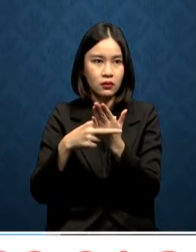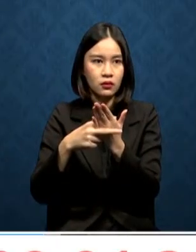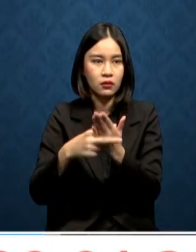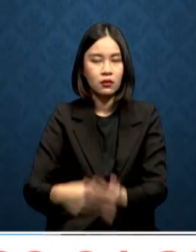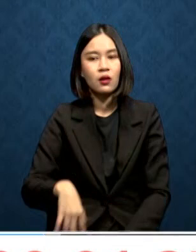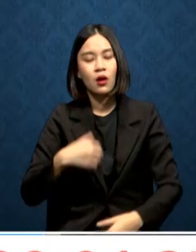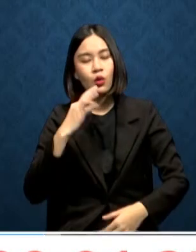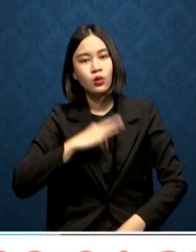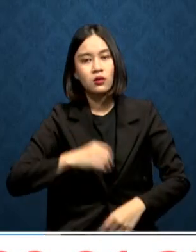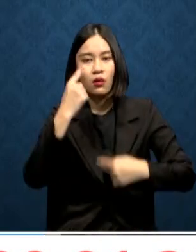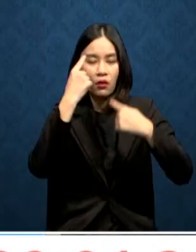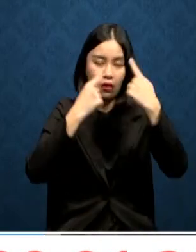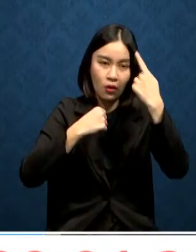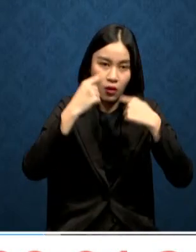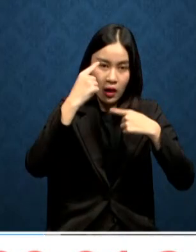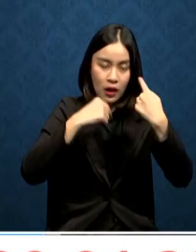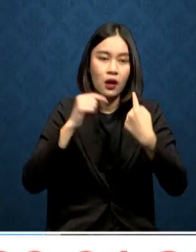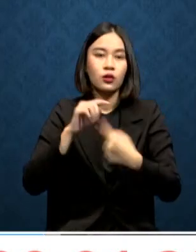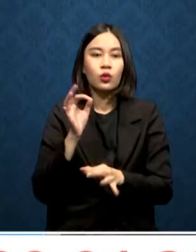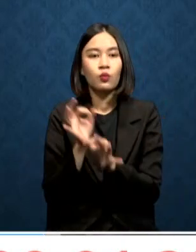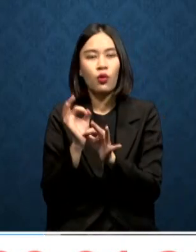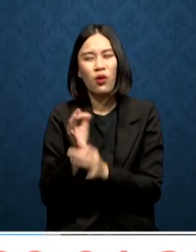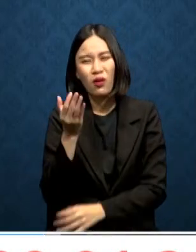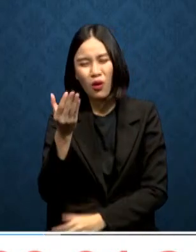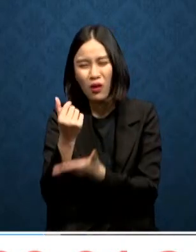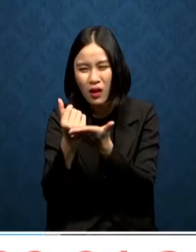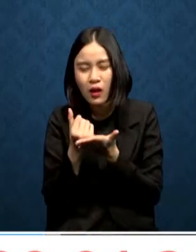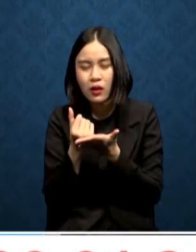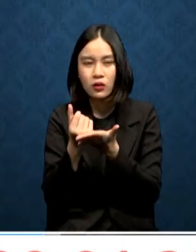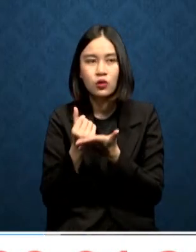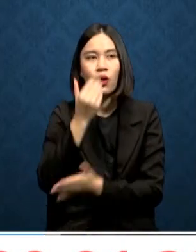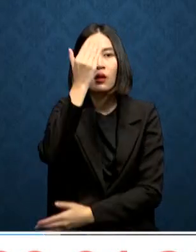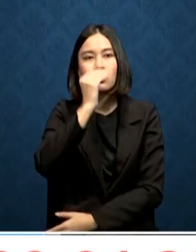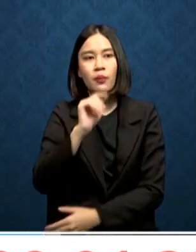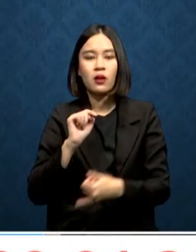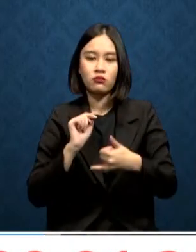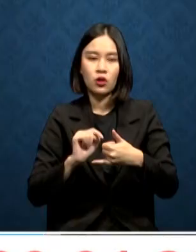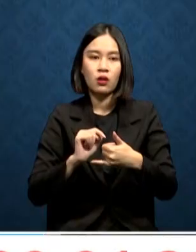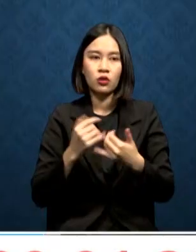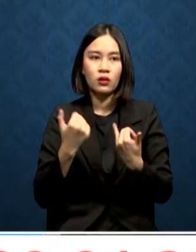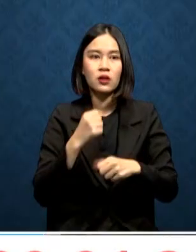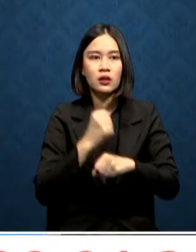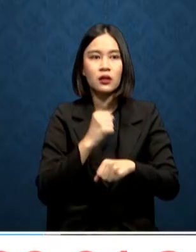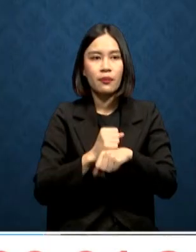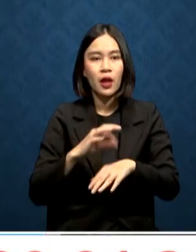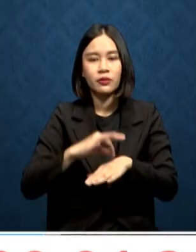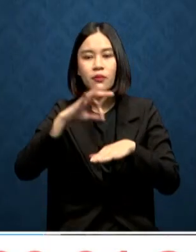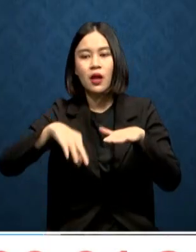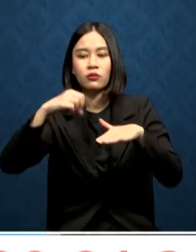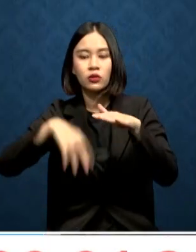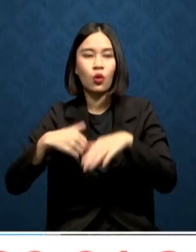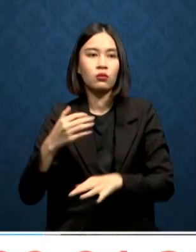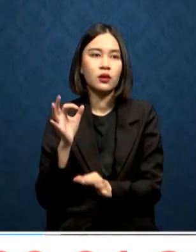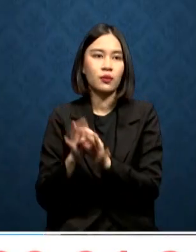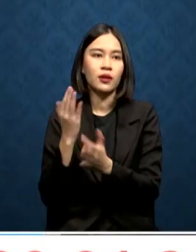องห่มร้องไห้กราบการนะครับทางแบงค์เพื่อขอความเห็นใจเพราะว่าน้องคนนี้ก็กำลังจะตกงานอีกครั้งนึงนะครับธนาคารก็เล